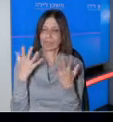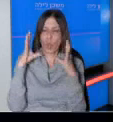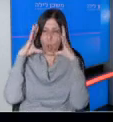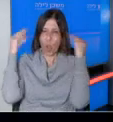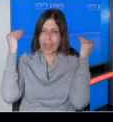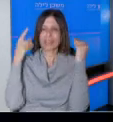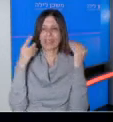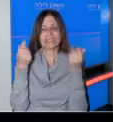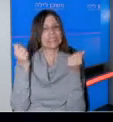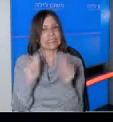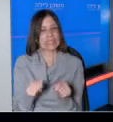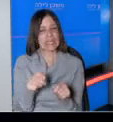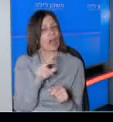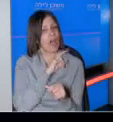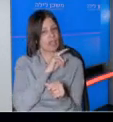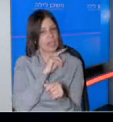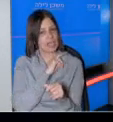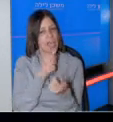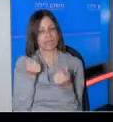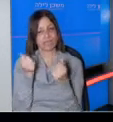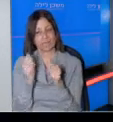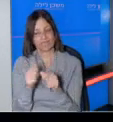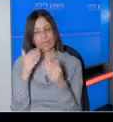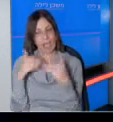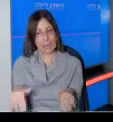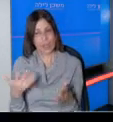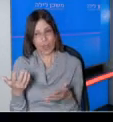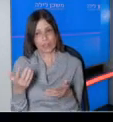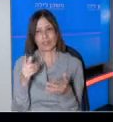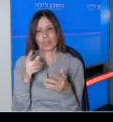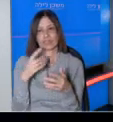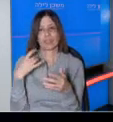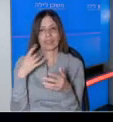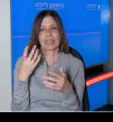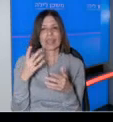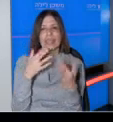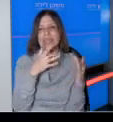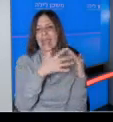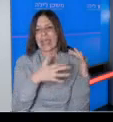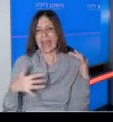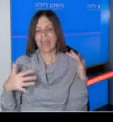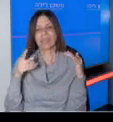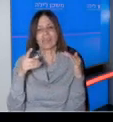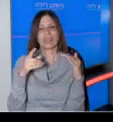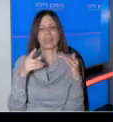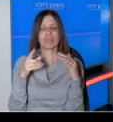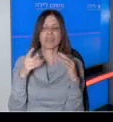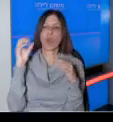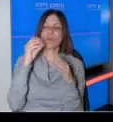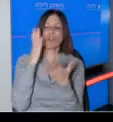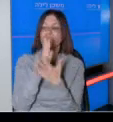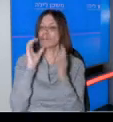בהולנד, סגר, באנגליה, הגבלות, אירלנד, האומיקרון כבר השתלט